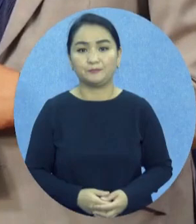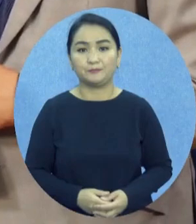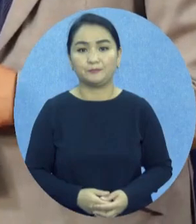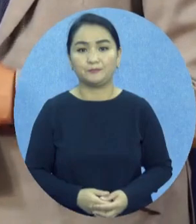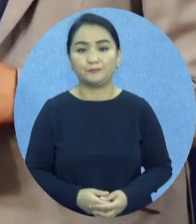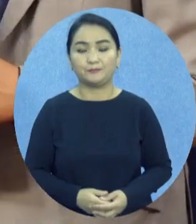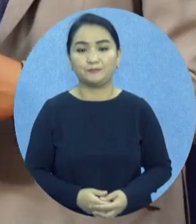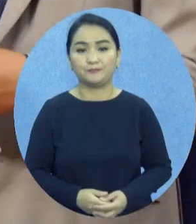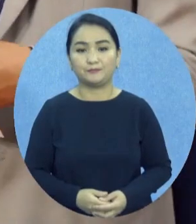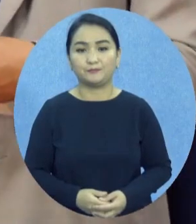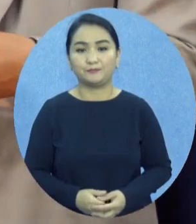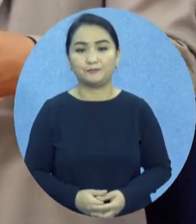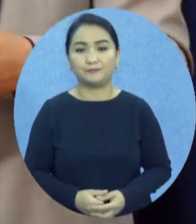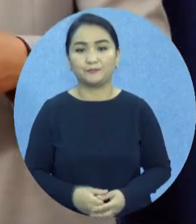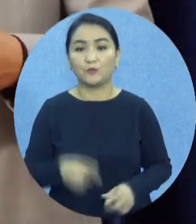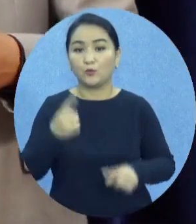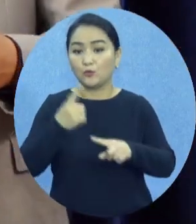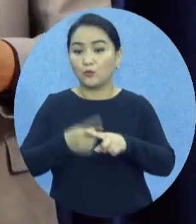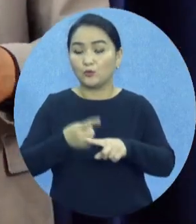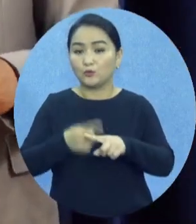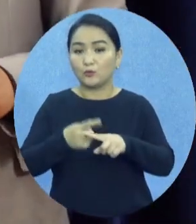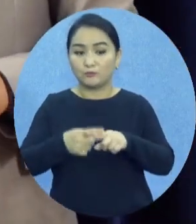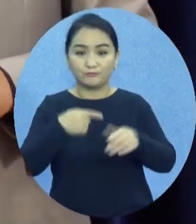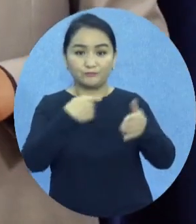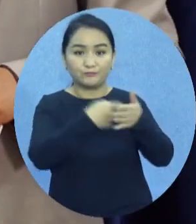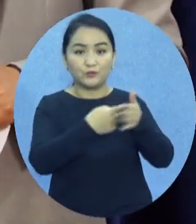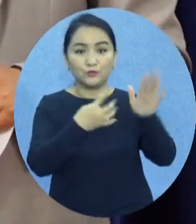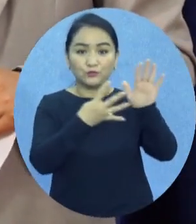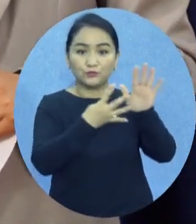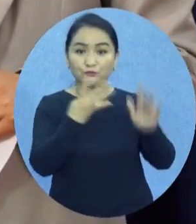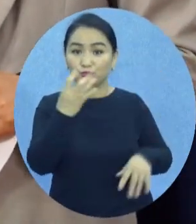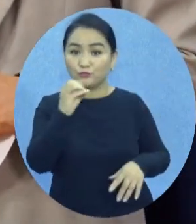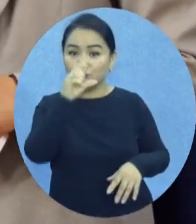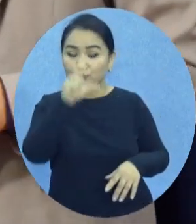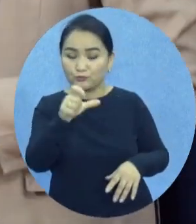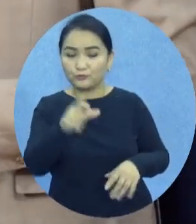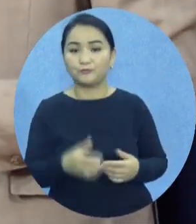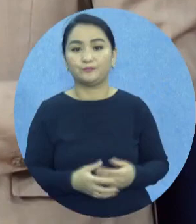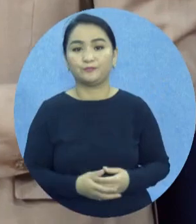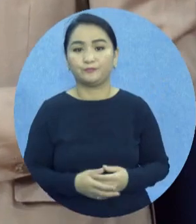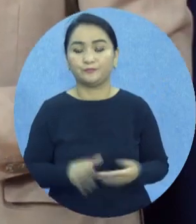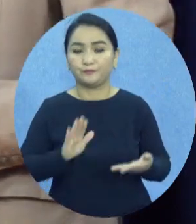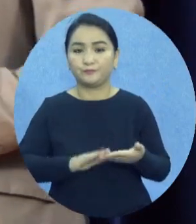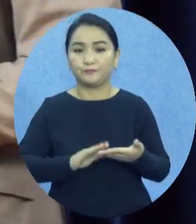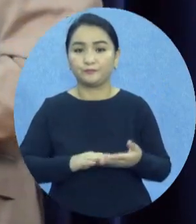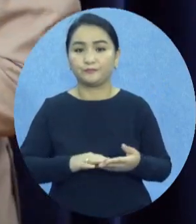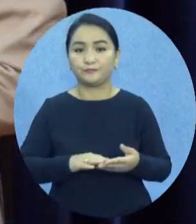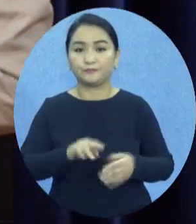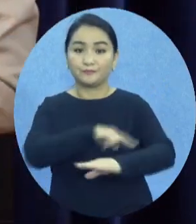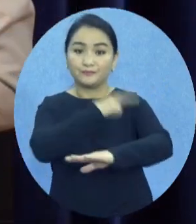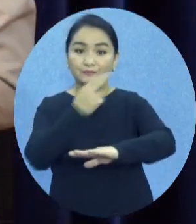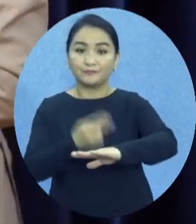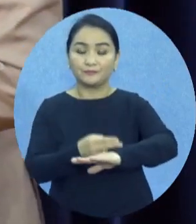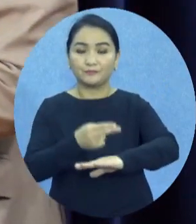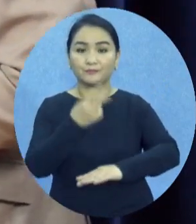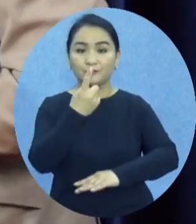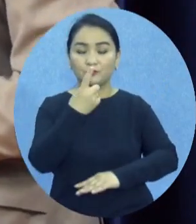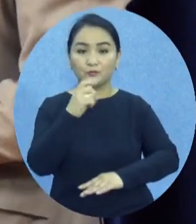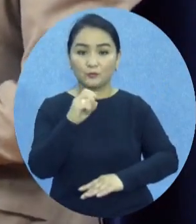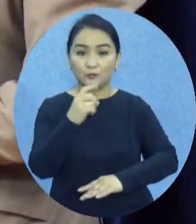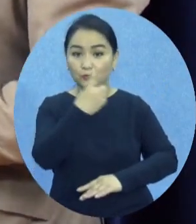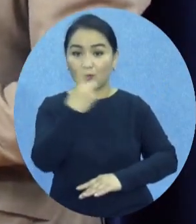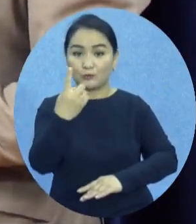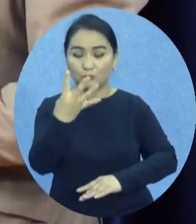За хөдөө орон нутгад бүртгэгдсэн 940 тохиолдлыг та бүхэндээ дэлгэрүүл танилцуулъя. За Дархуул аймаг дээр 114 тохиолдол, Орхон аймаг дээр